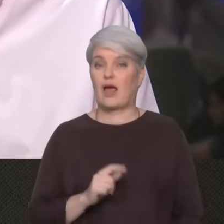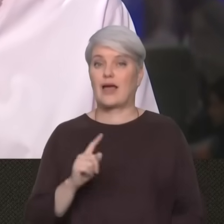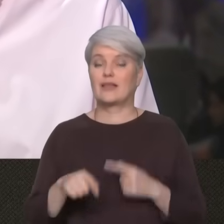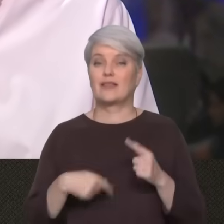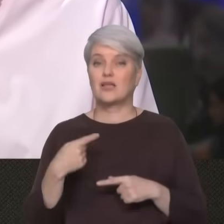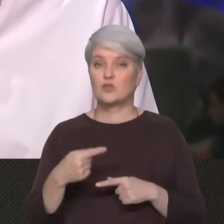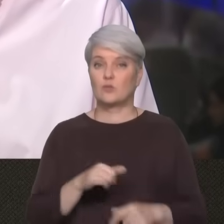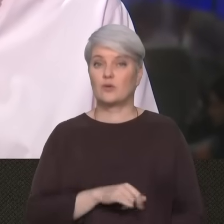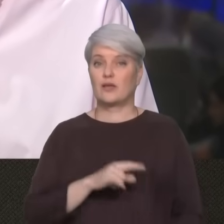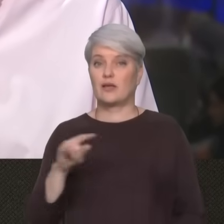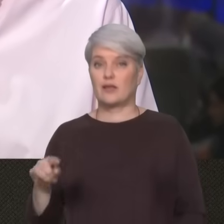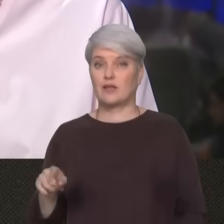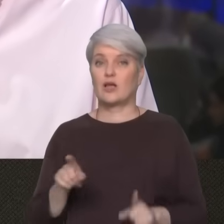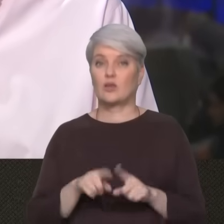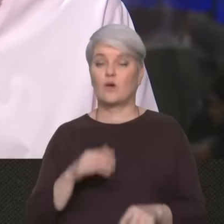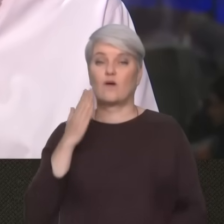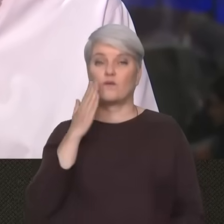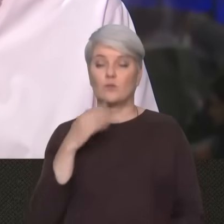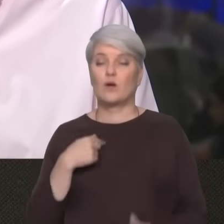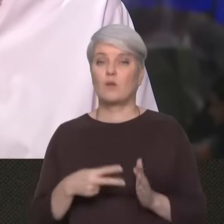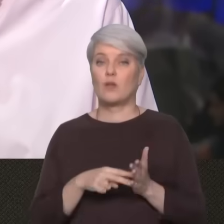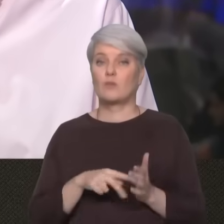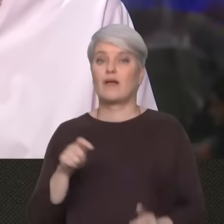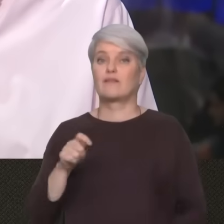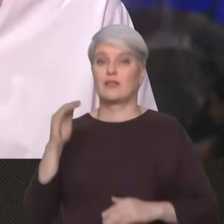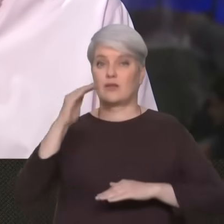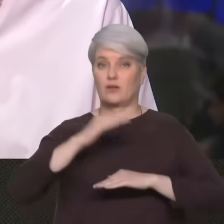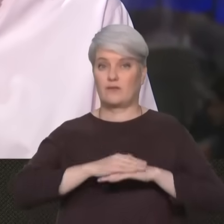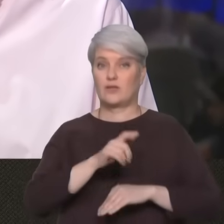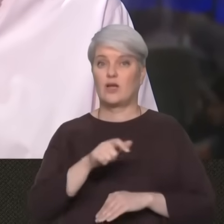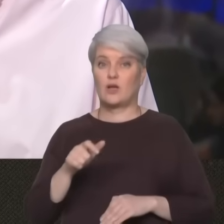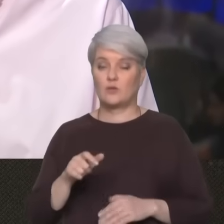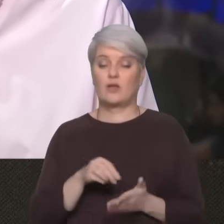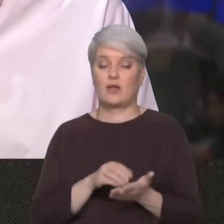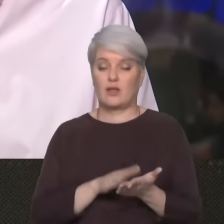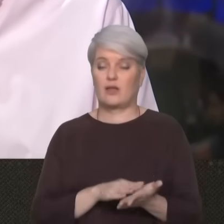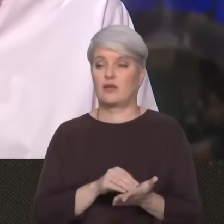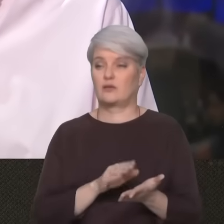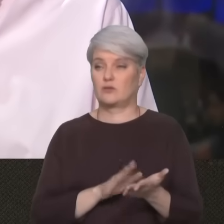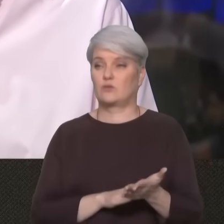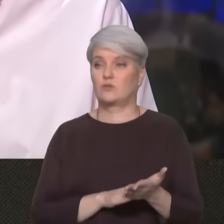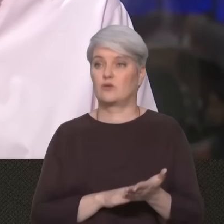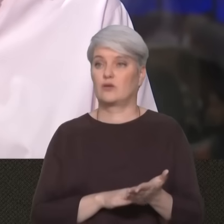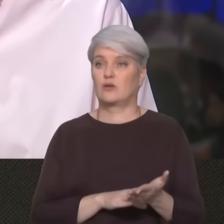Наступний рейс також до Румунії ми плануємо в неділю ввечері, і люди потихеньку реєструються.